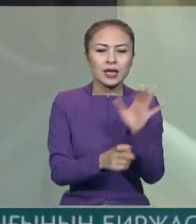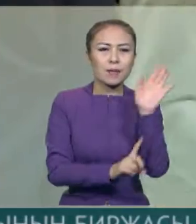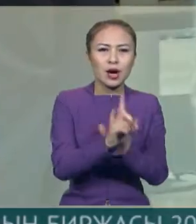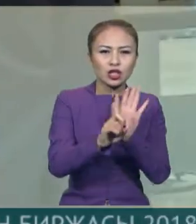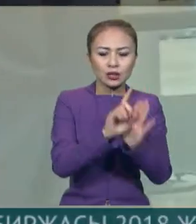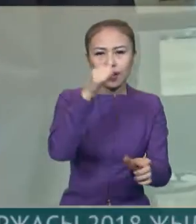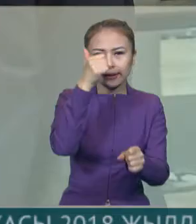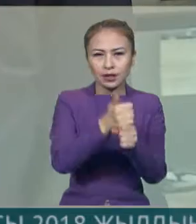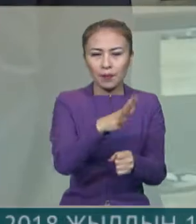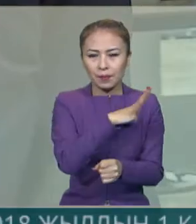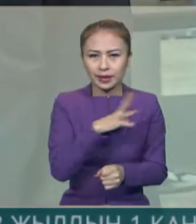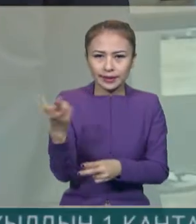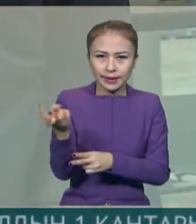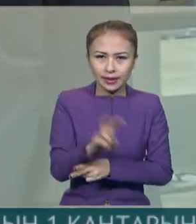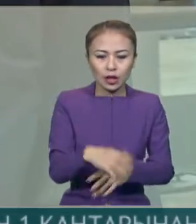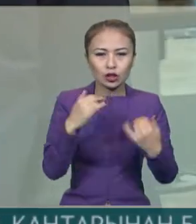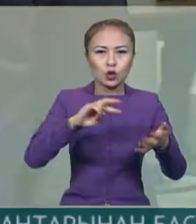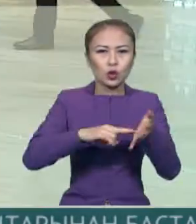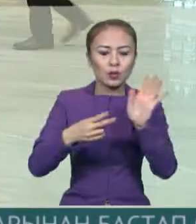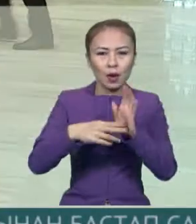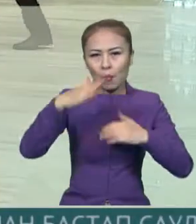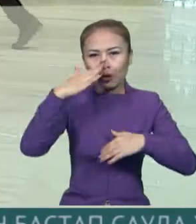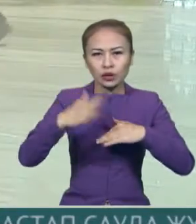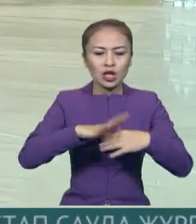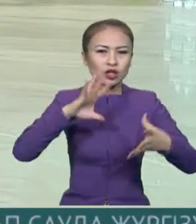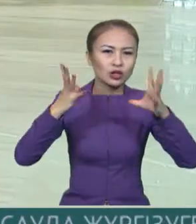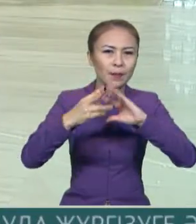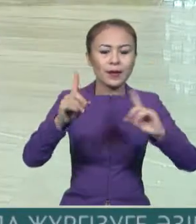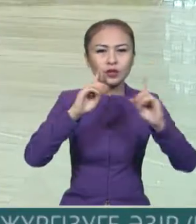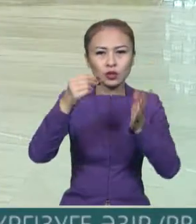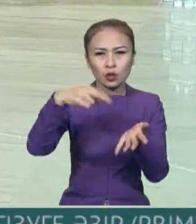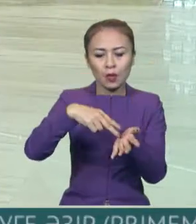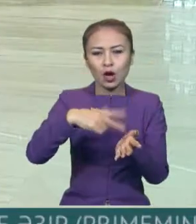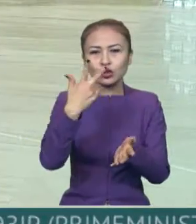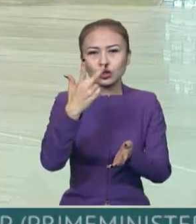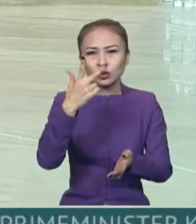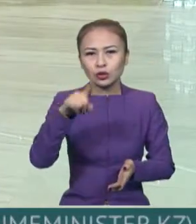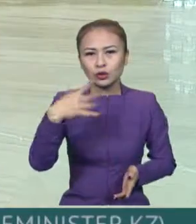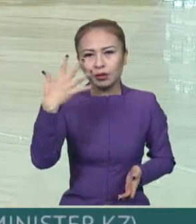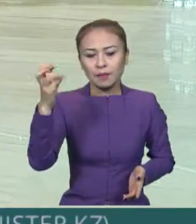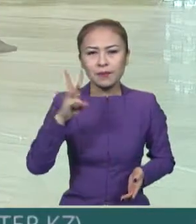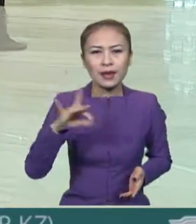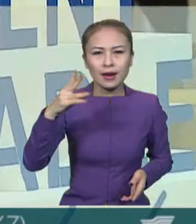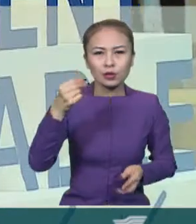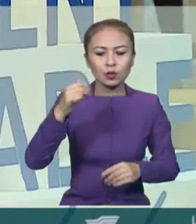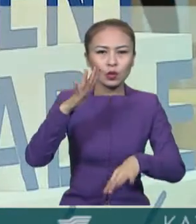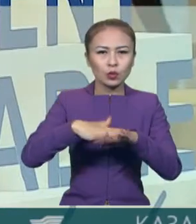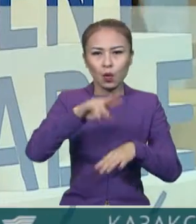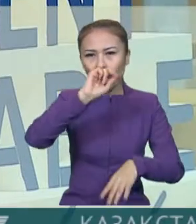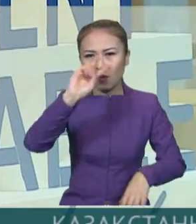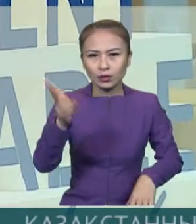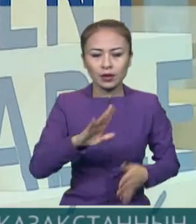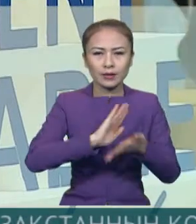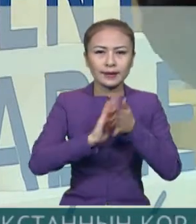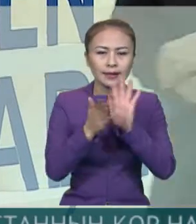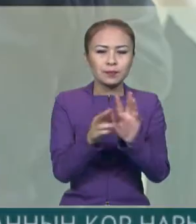мен өкілдері келген. Жоспар бойынша бүгін олармен жалпы сомасы 3,5 миллиард доллардың 12 келісіміне қол қойылады.